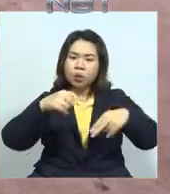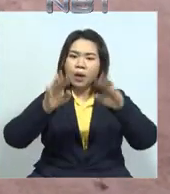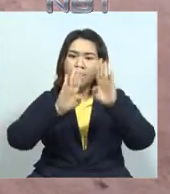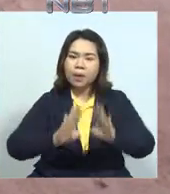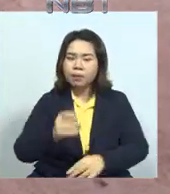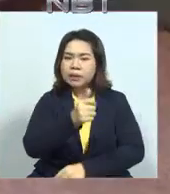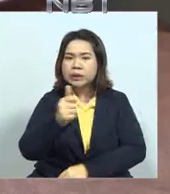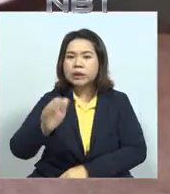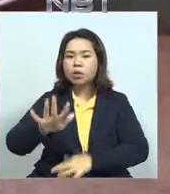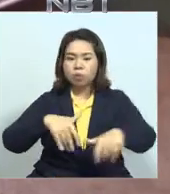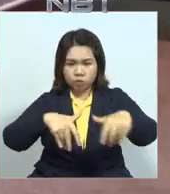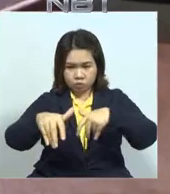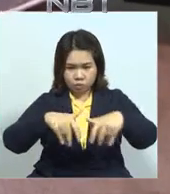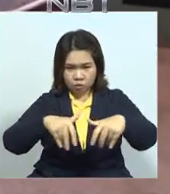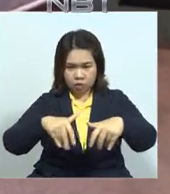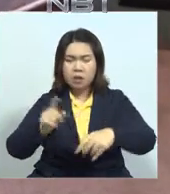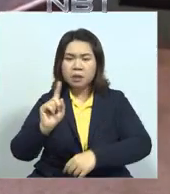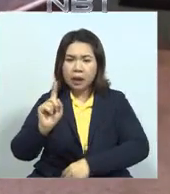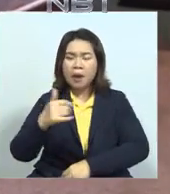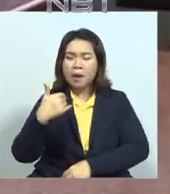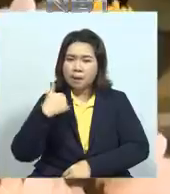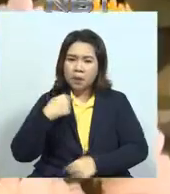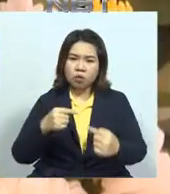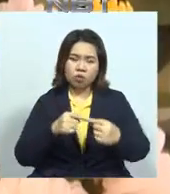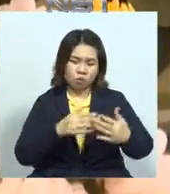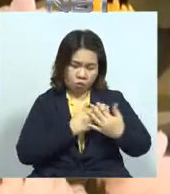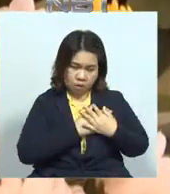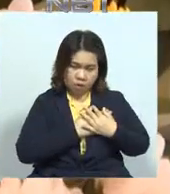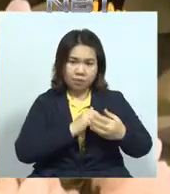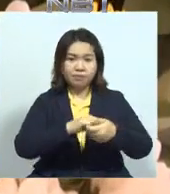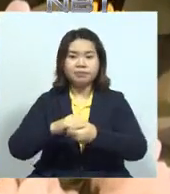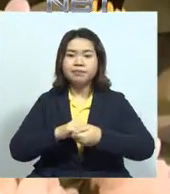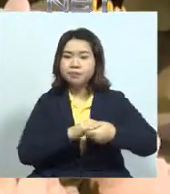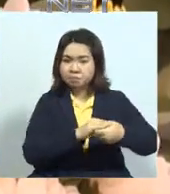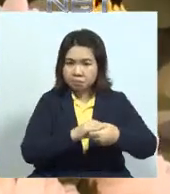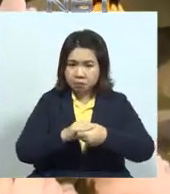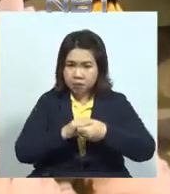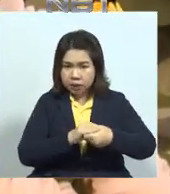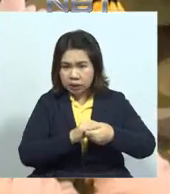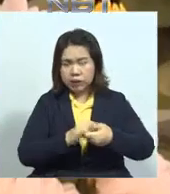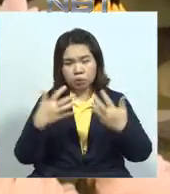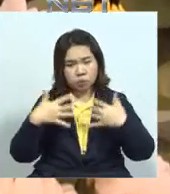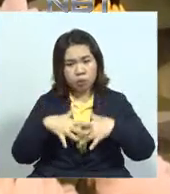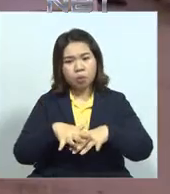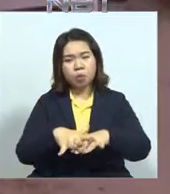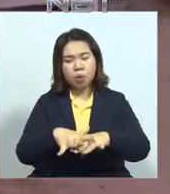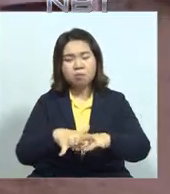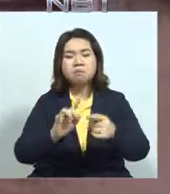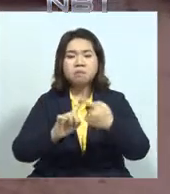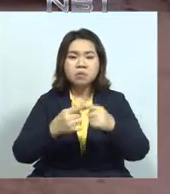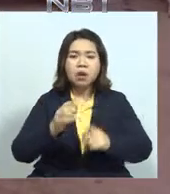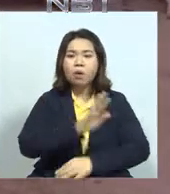พณีที่ดีงามของท้องถิ่นรวมทั้งเป็นการส่งเสริมความรักความสามัคคีความร่วมมือแล้วก็ผูกมิตรไมตรีที่ดีต่อ